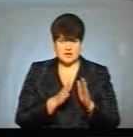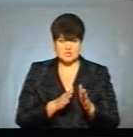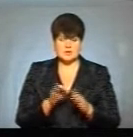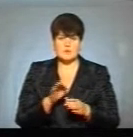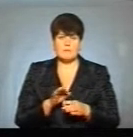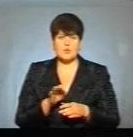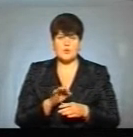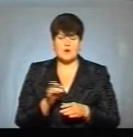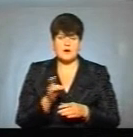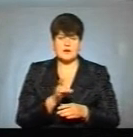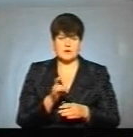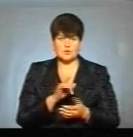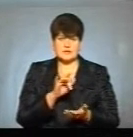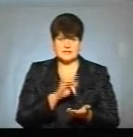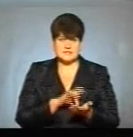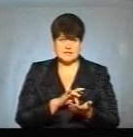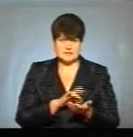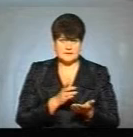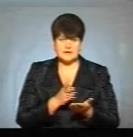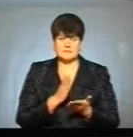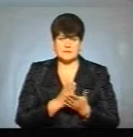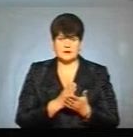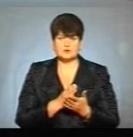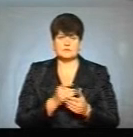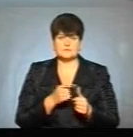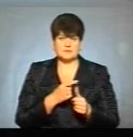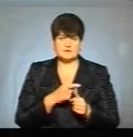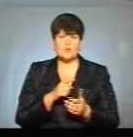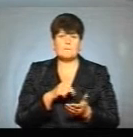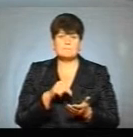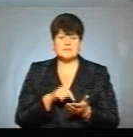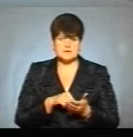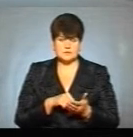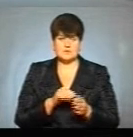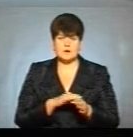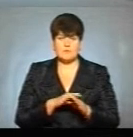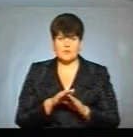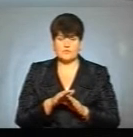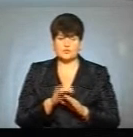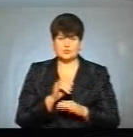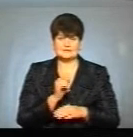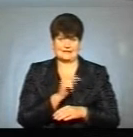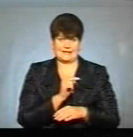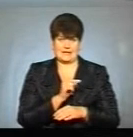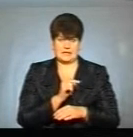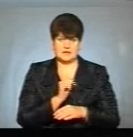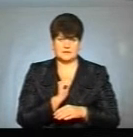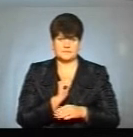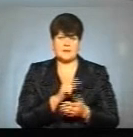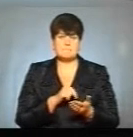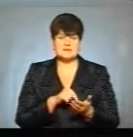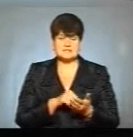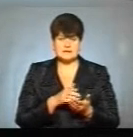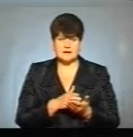про районні центри, які мають статус міста, про те, що наповнюваність у таких